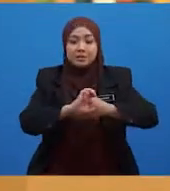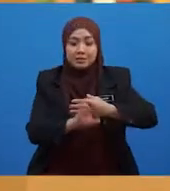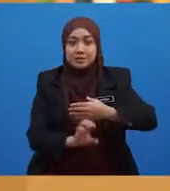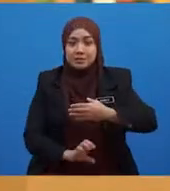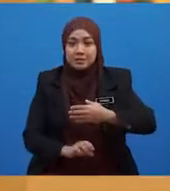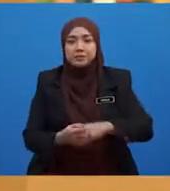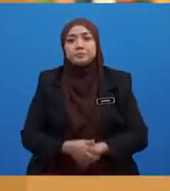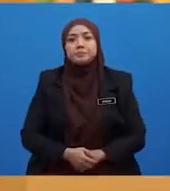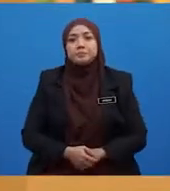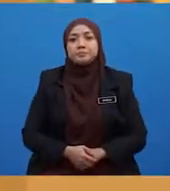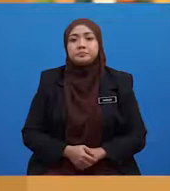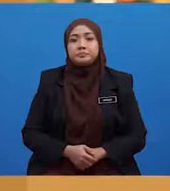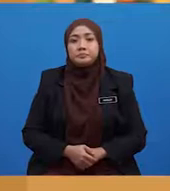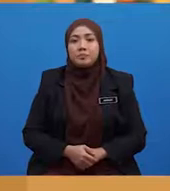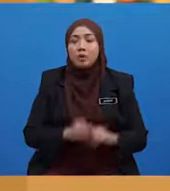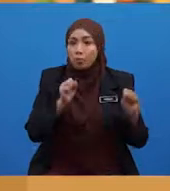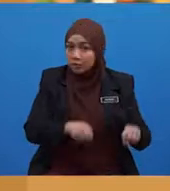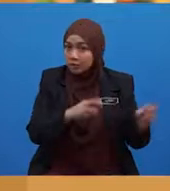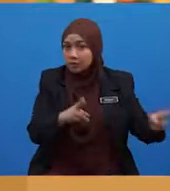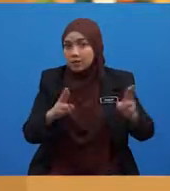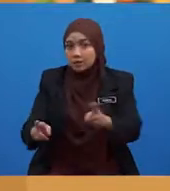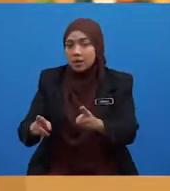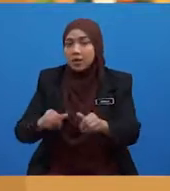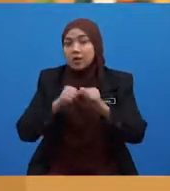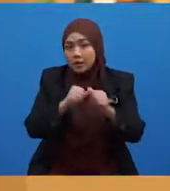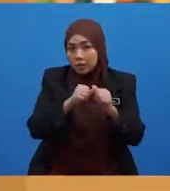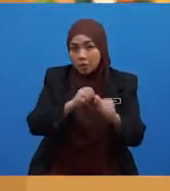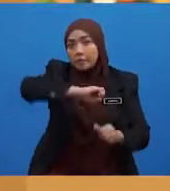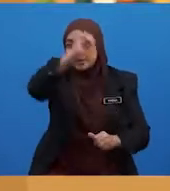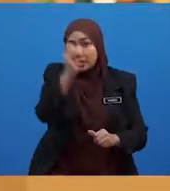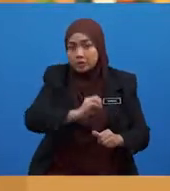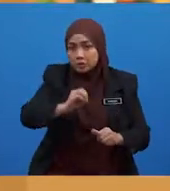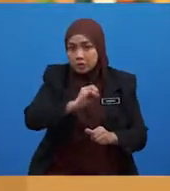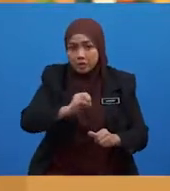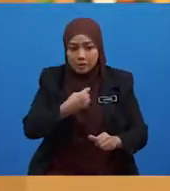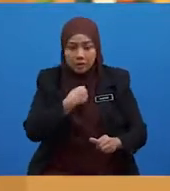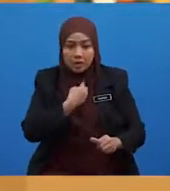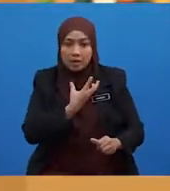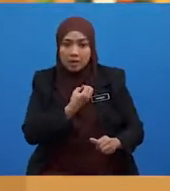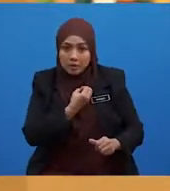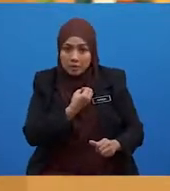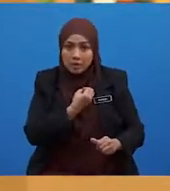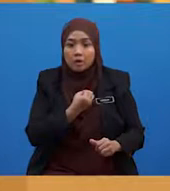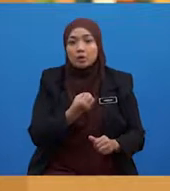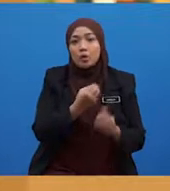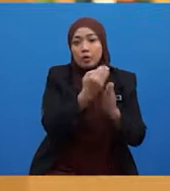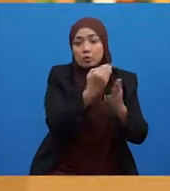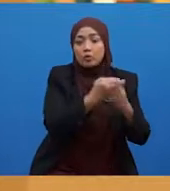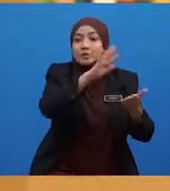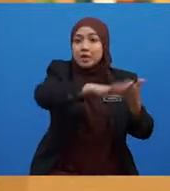Intensity dapat dirancang berdasarkan peratusan kadar nadi maksimum atau berdasarkan carta